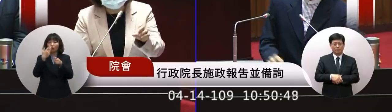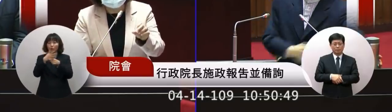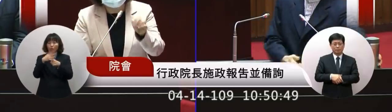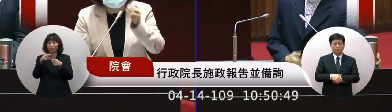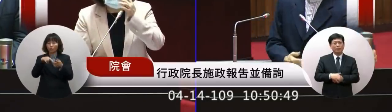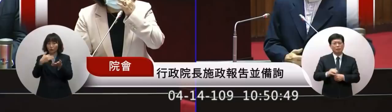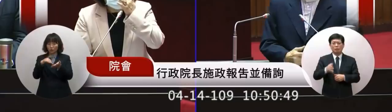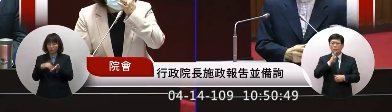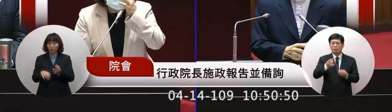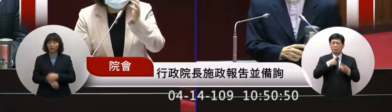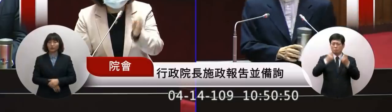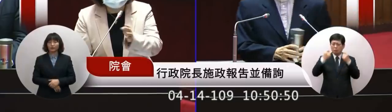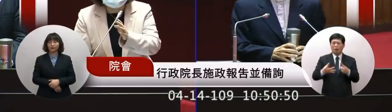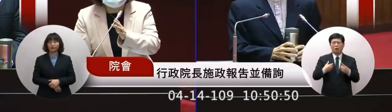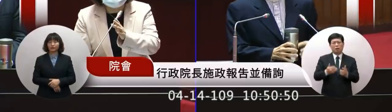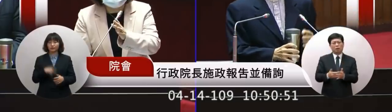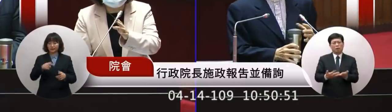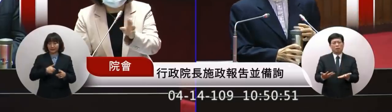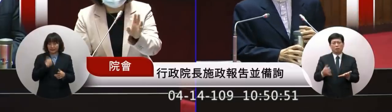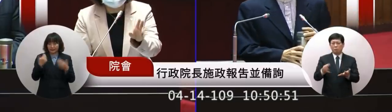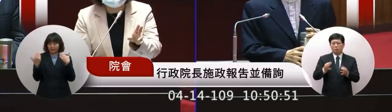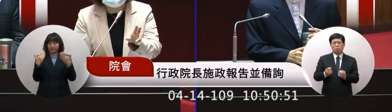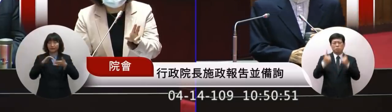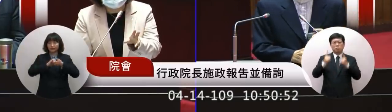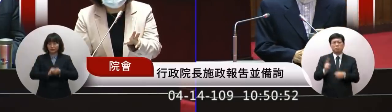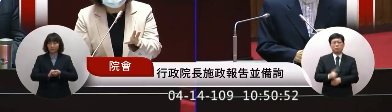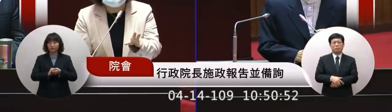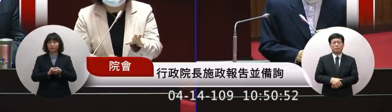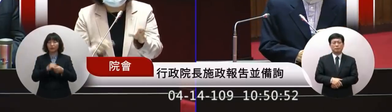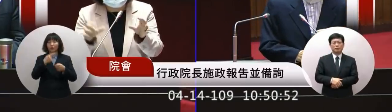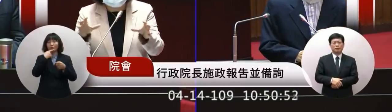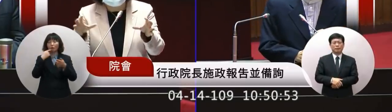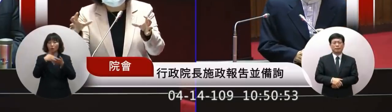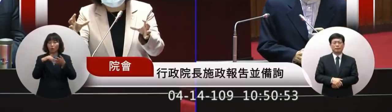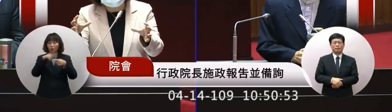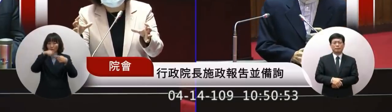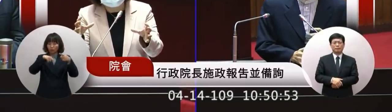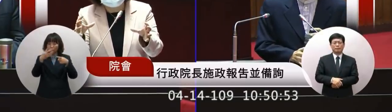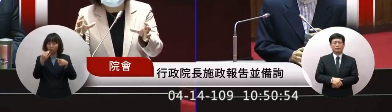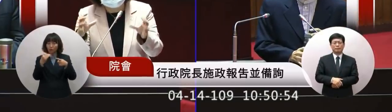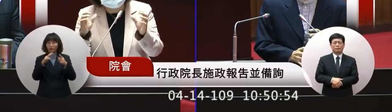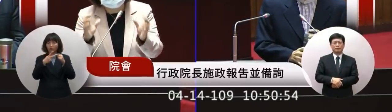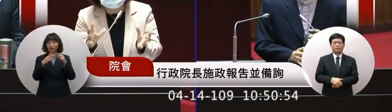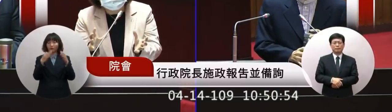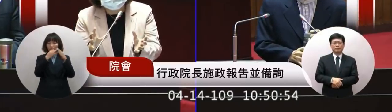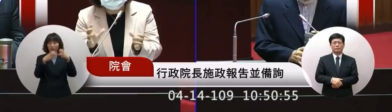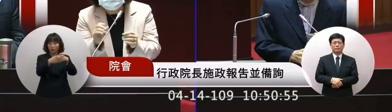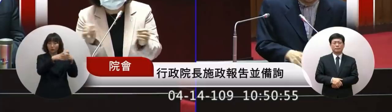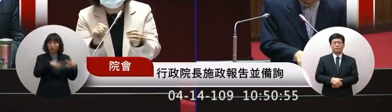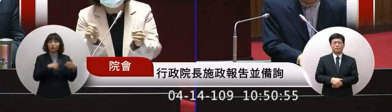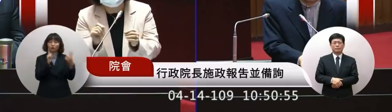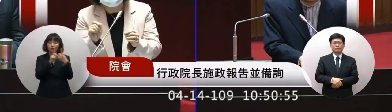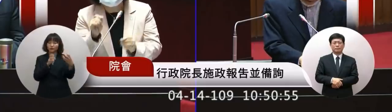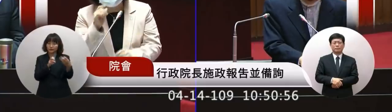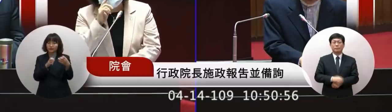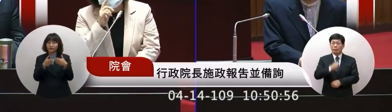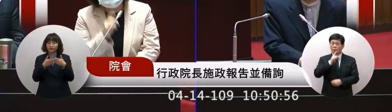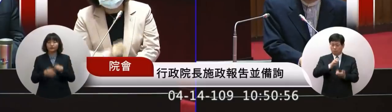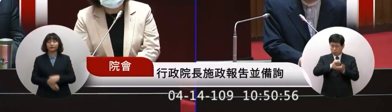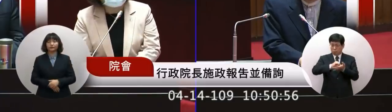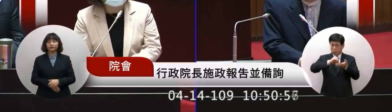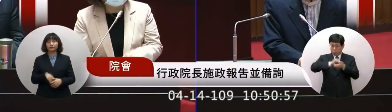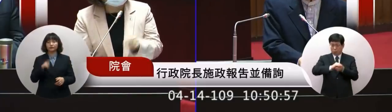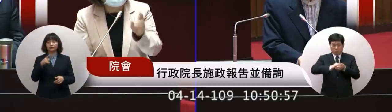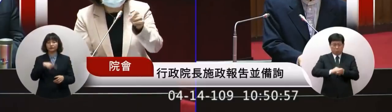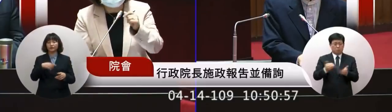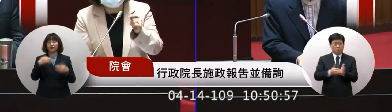这具体的， 按 具体的利率，具体的利率吼，其实爱去甲银行团家大家去谈， 进细节 还